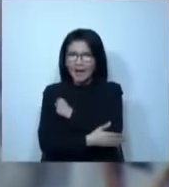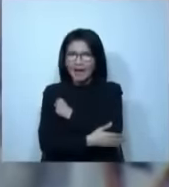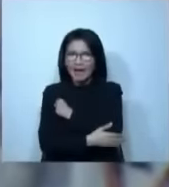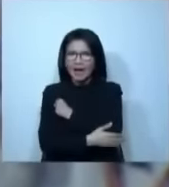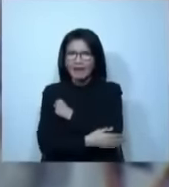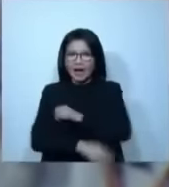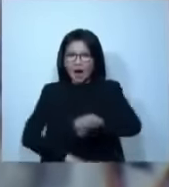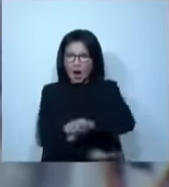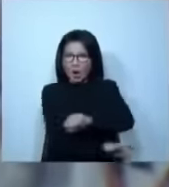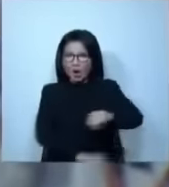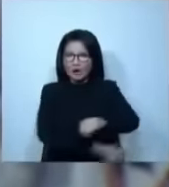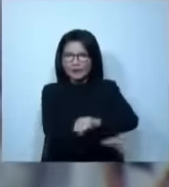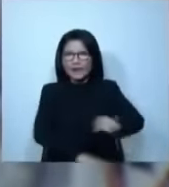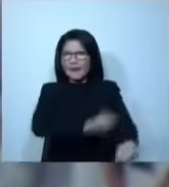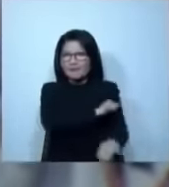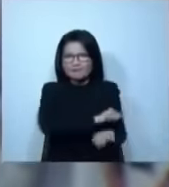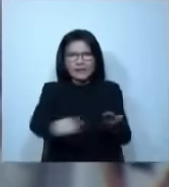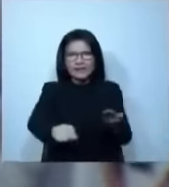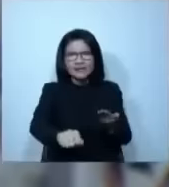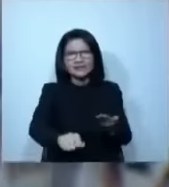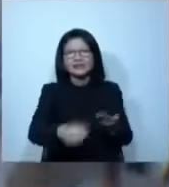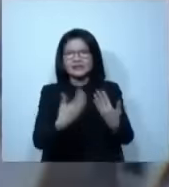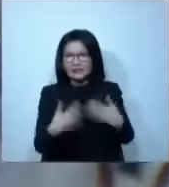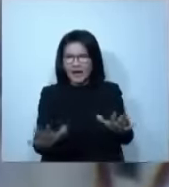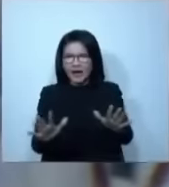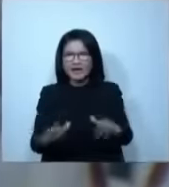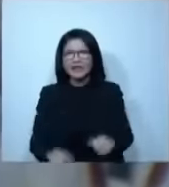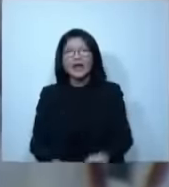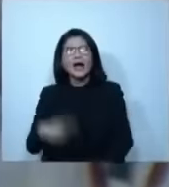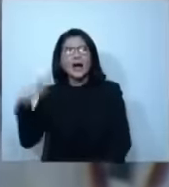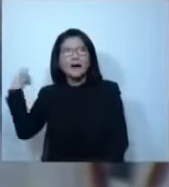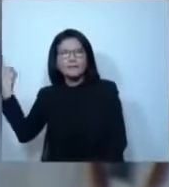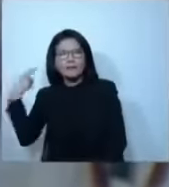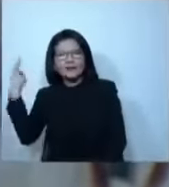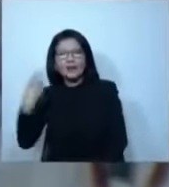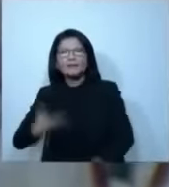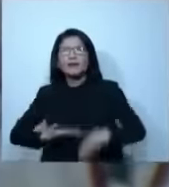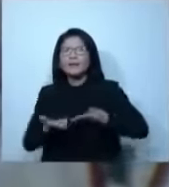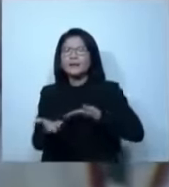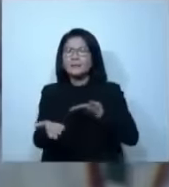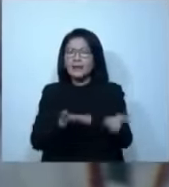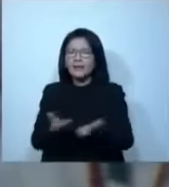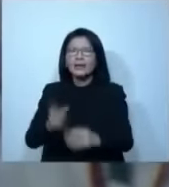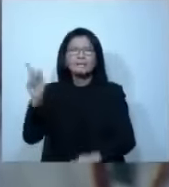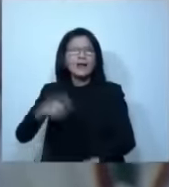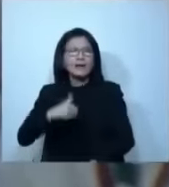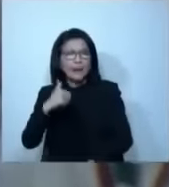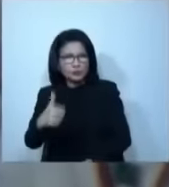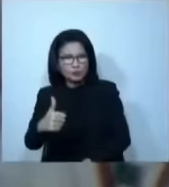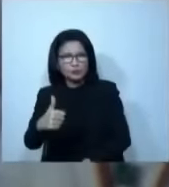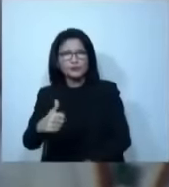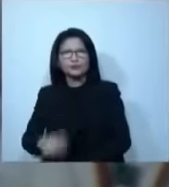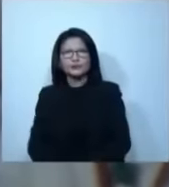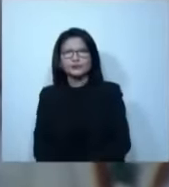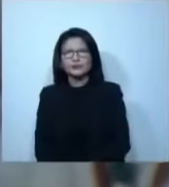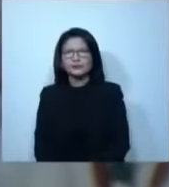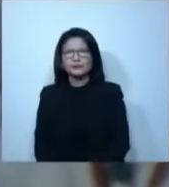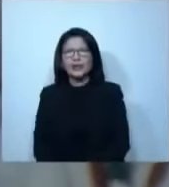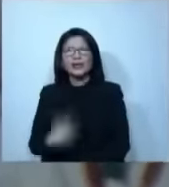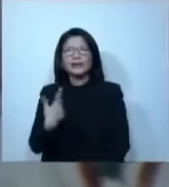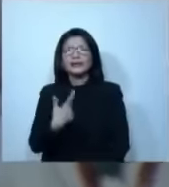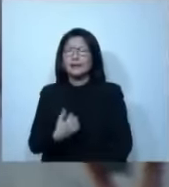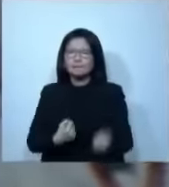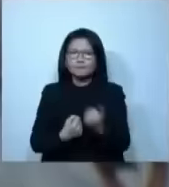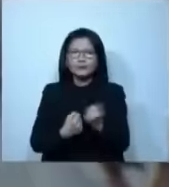praktek korupsi diberantas hingga tuntas. Pemerintah memberikan pelayanan yang terbaik. Dan kemudian kita